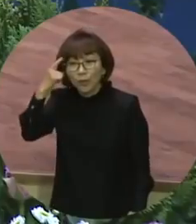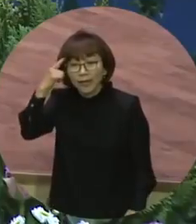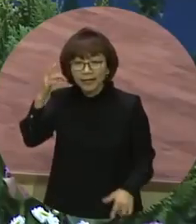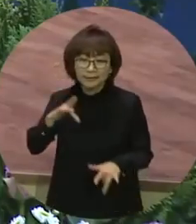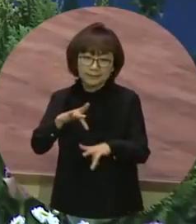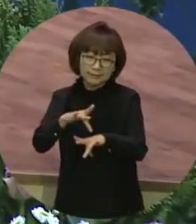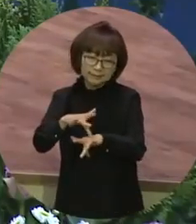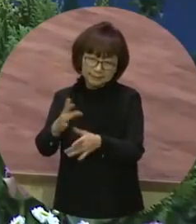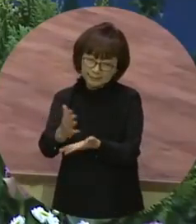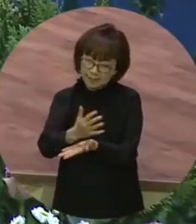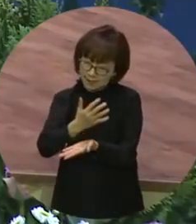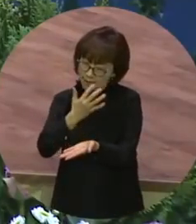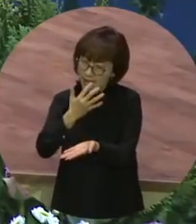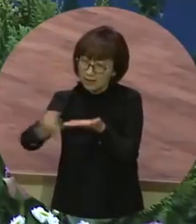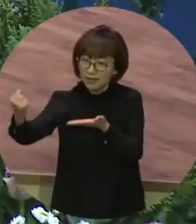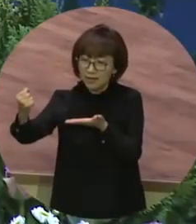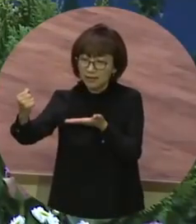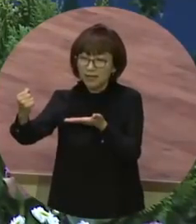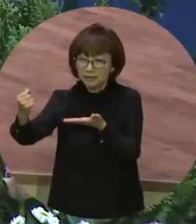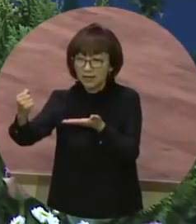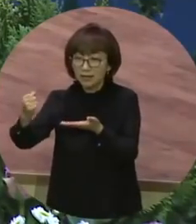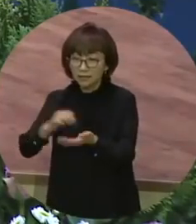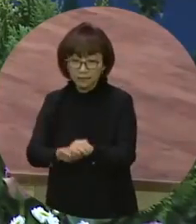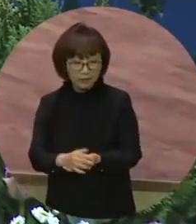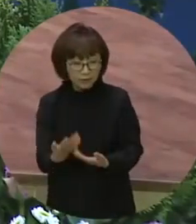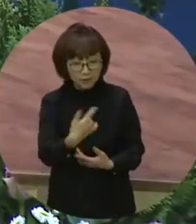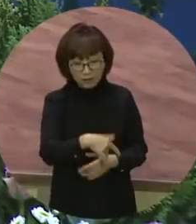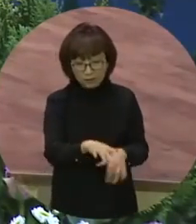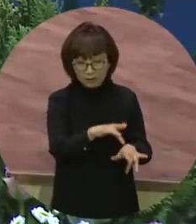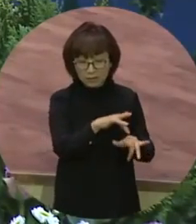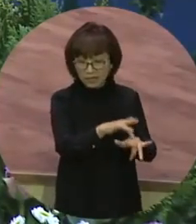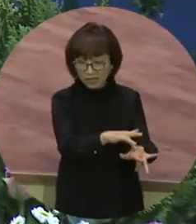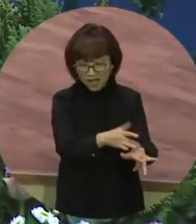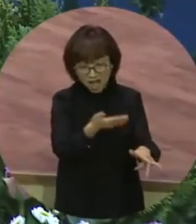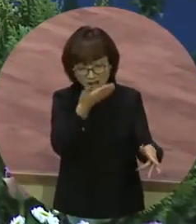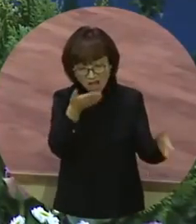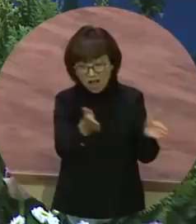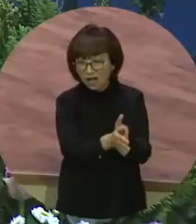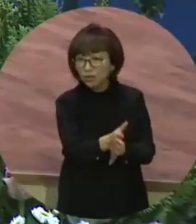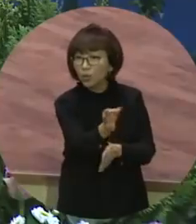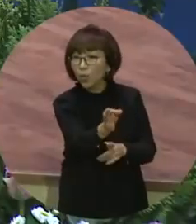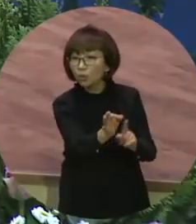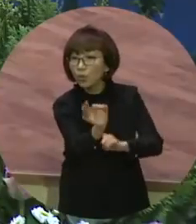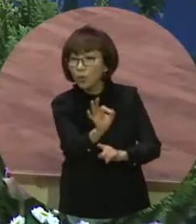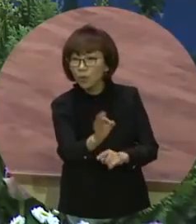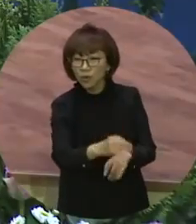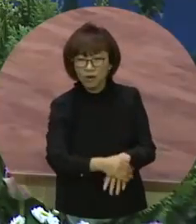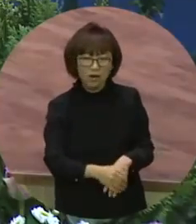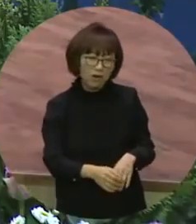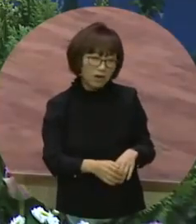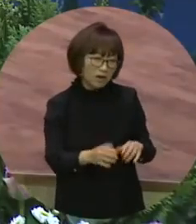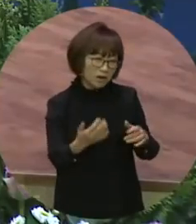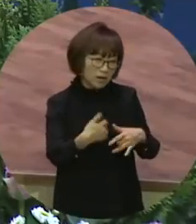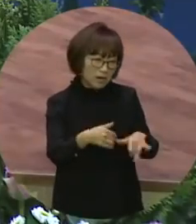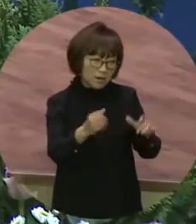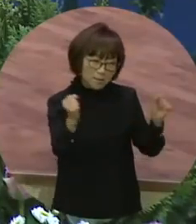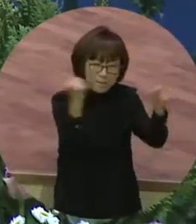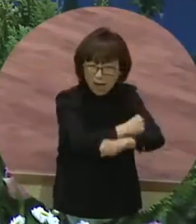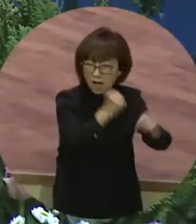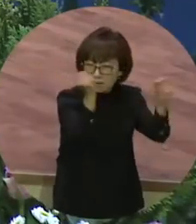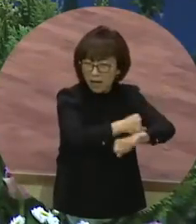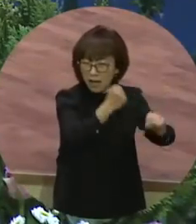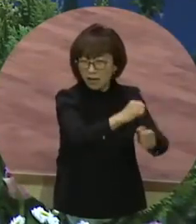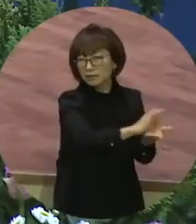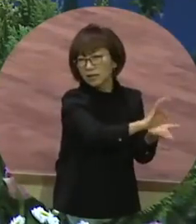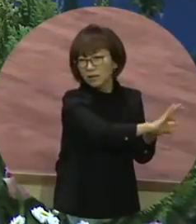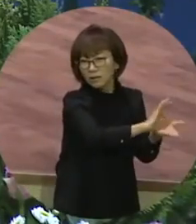사단이 지 마음대로 갖고 놀자 사람 죽이는 데 서잖아요. 우리는 가지면 사람 살리는 데 서기 때문에 사단이 싸워서 이겨야